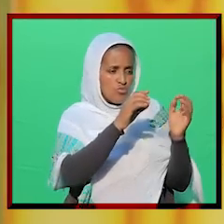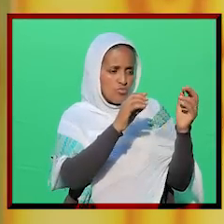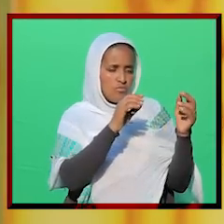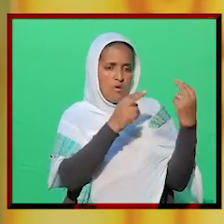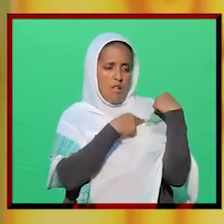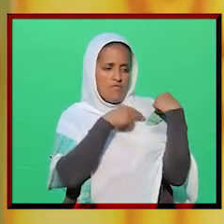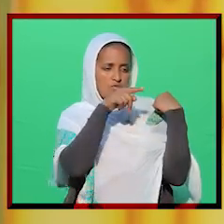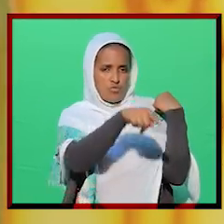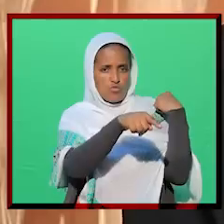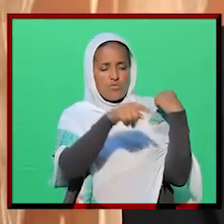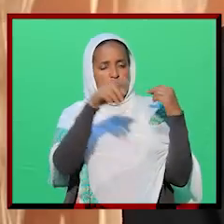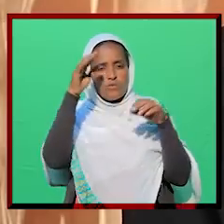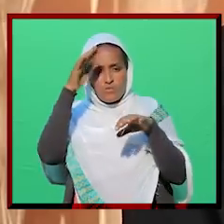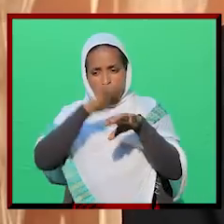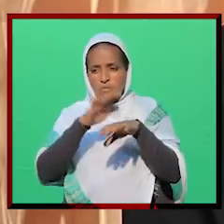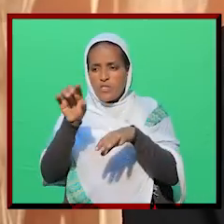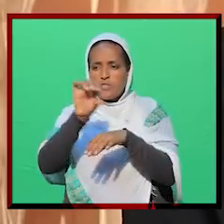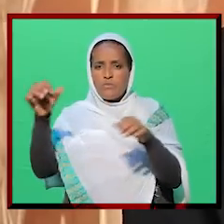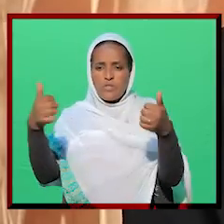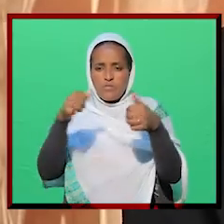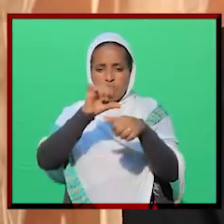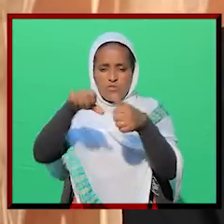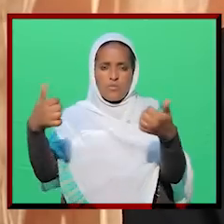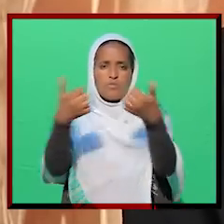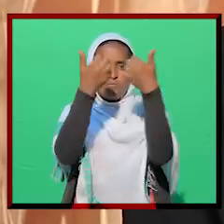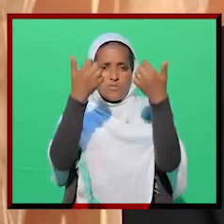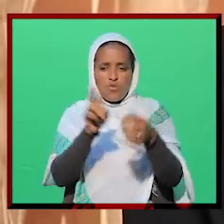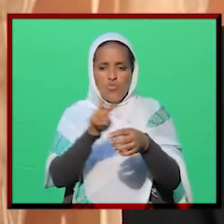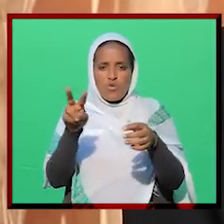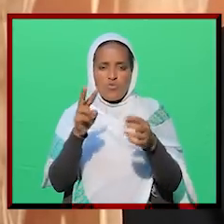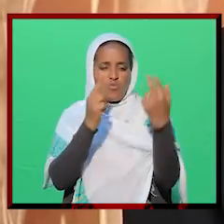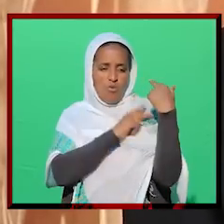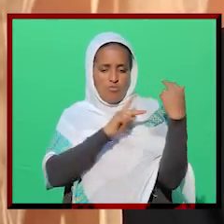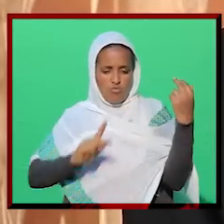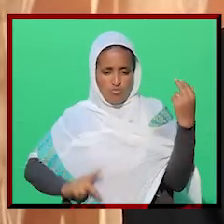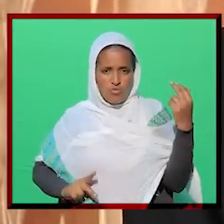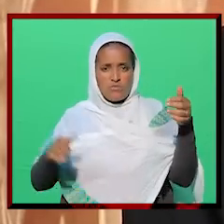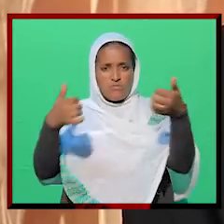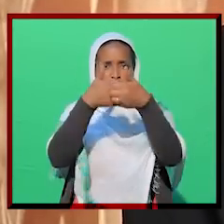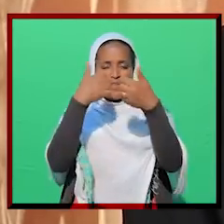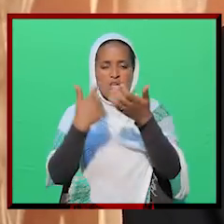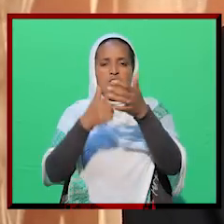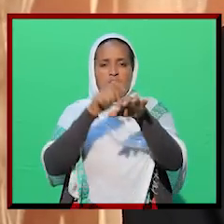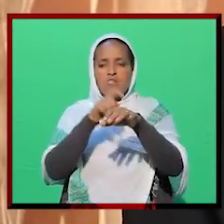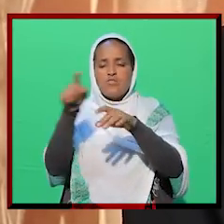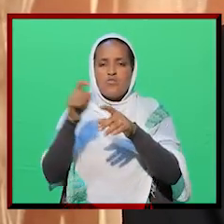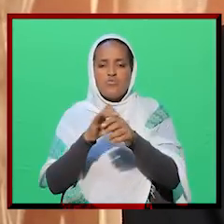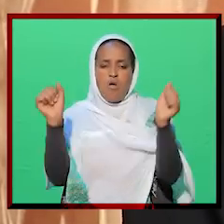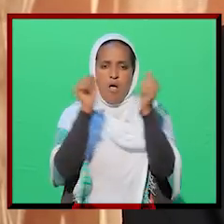ያንዳንዱ ሃይማኖት ብቻ መነሻ አድርጎ ፖለቲካን ሚያራመድ የነበረ አንተ ጸጋን አንተ ቅባትን አላማቸውም